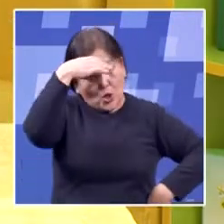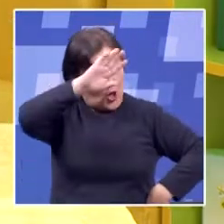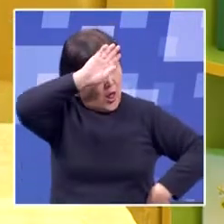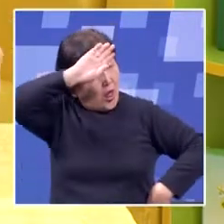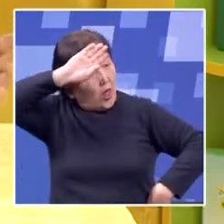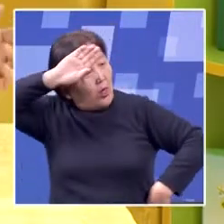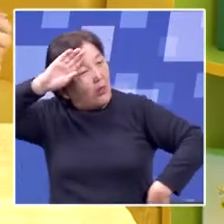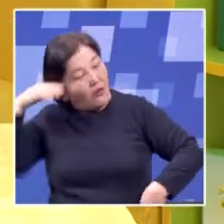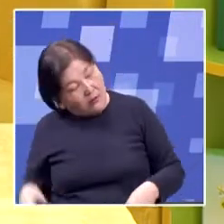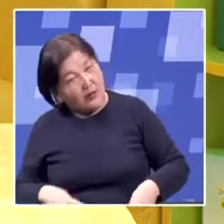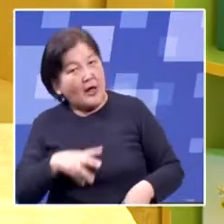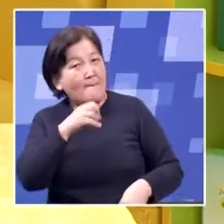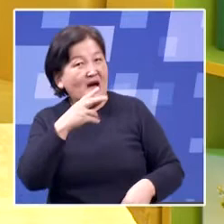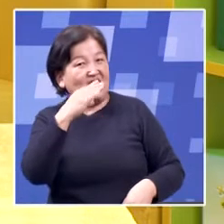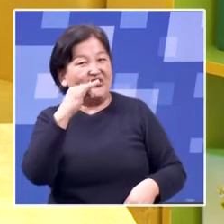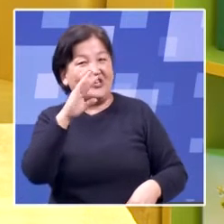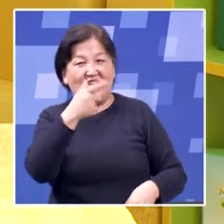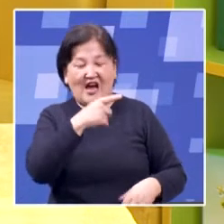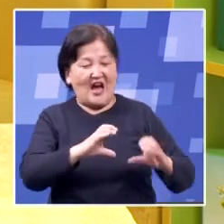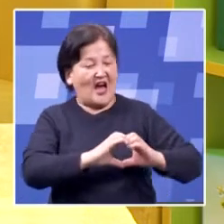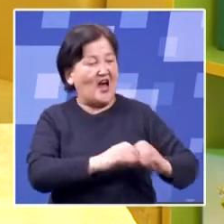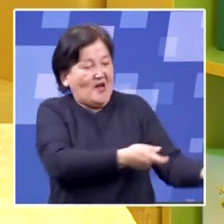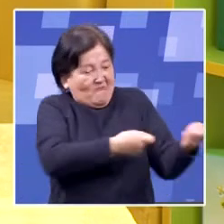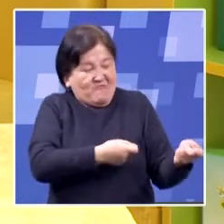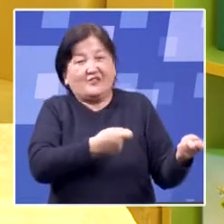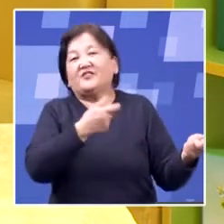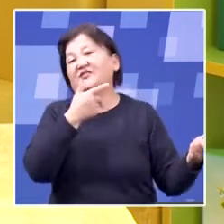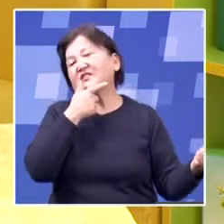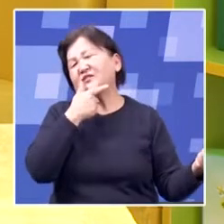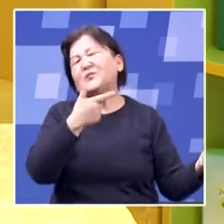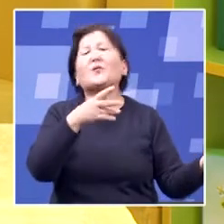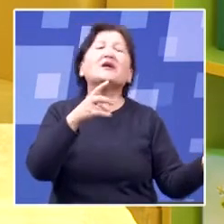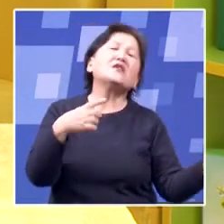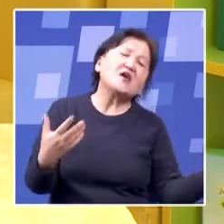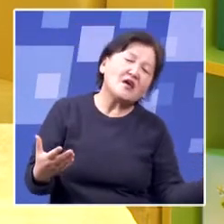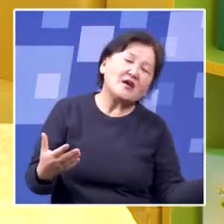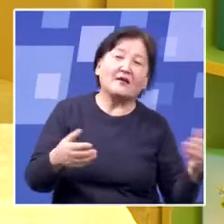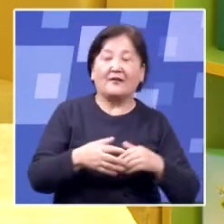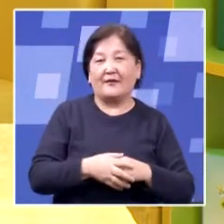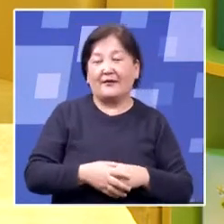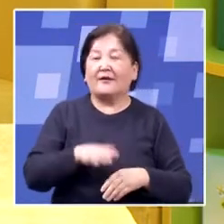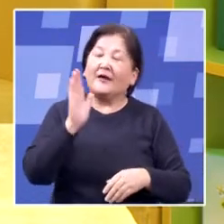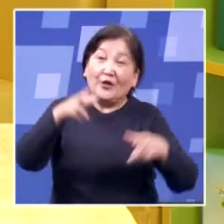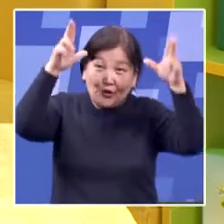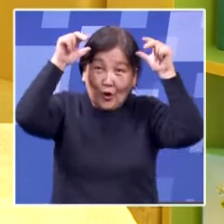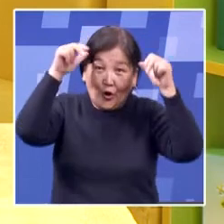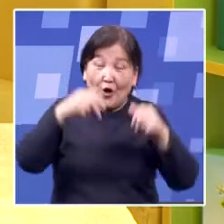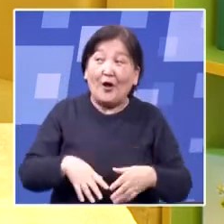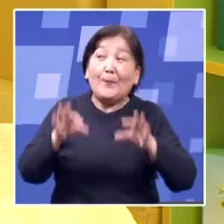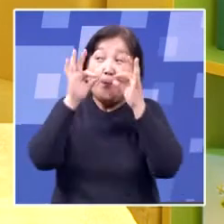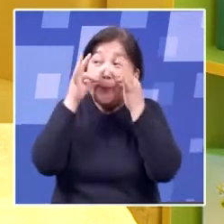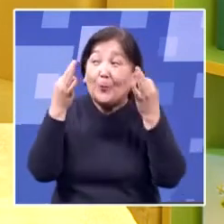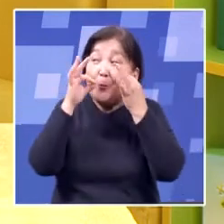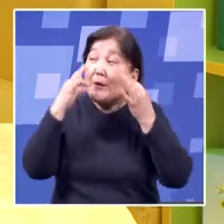Манжин маань бас л татаж дийлсэнгүй. Газраас суглан авч чадсангүй гин. Ингээд